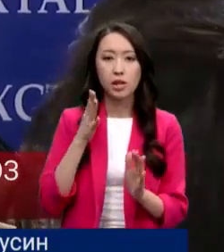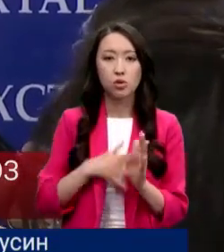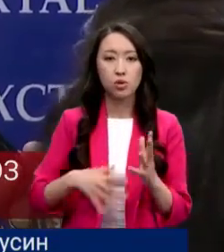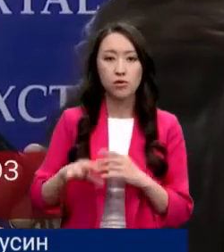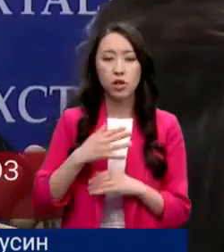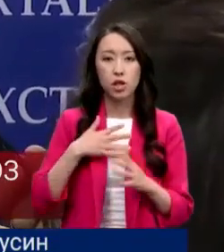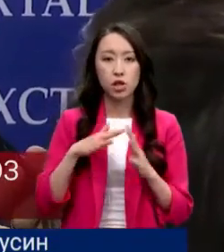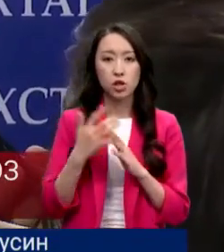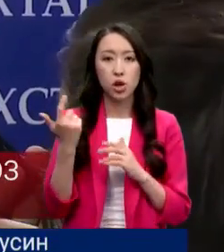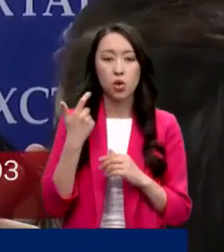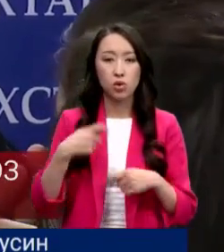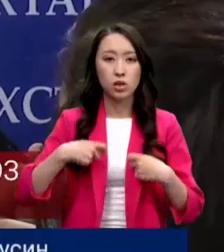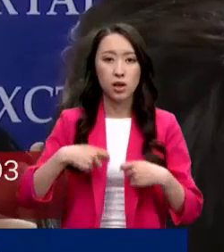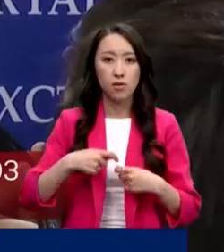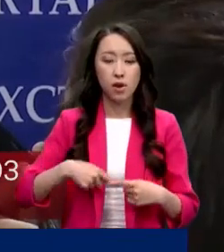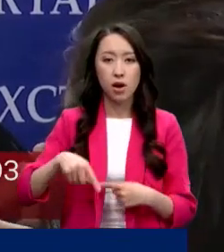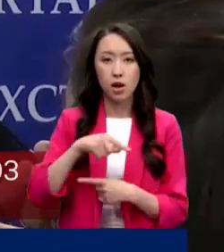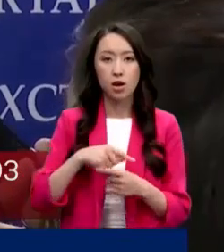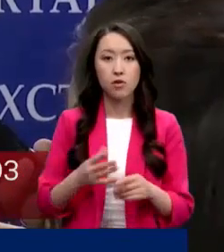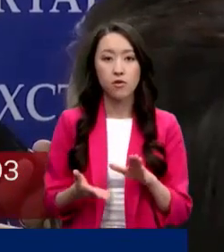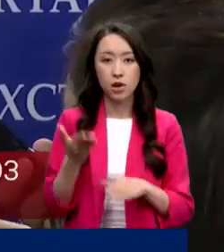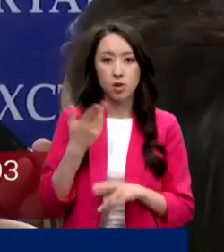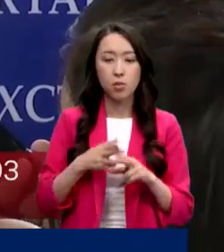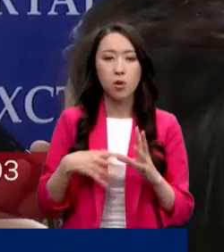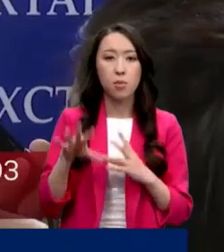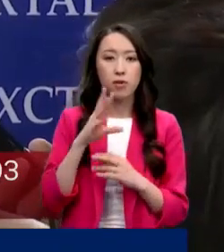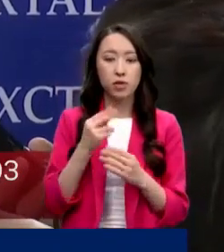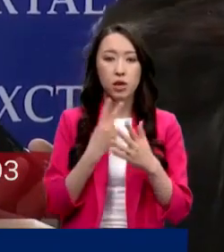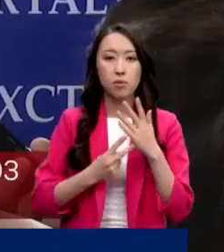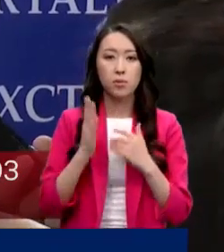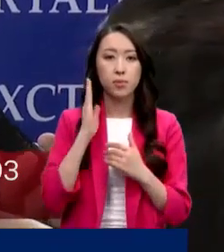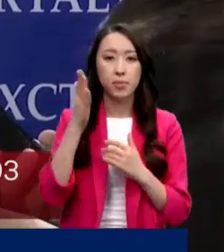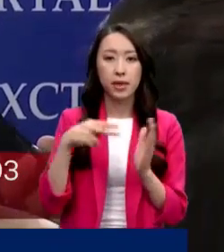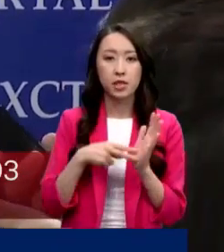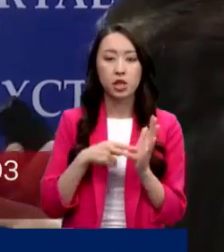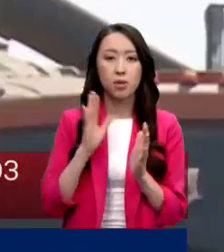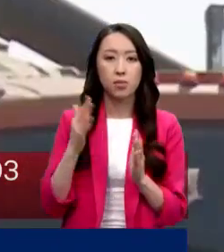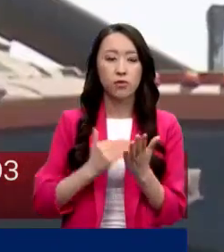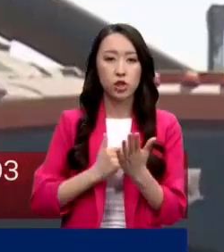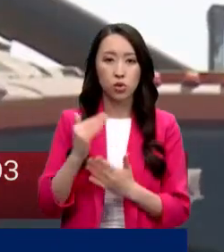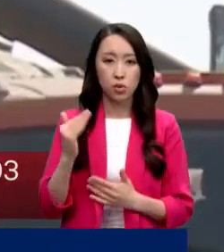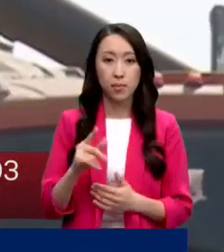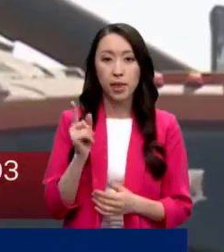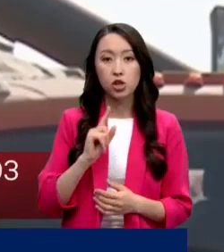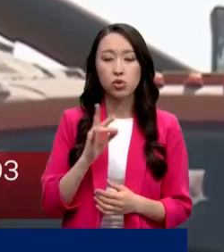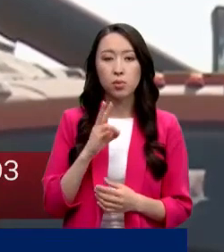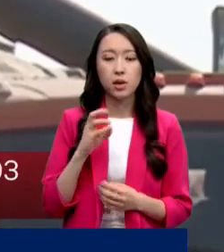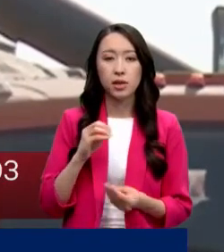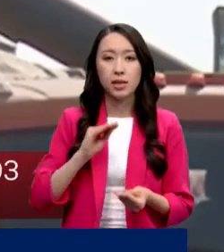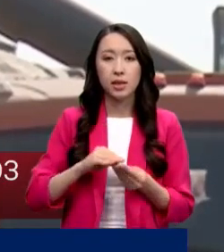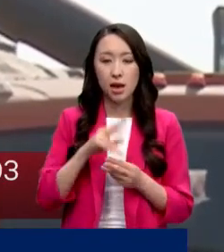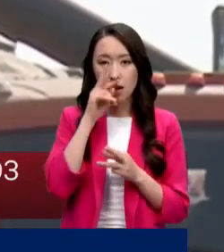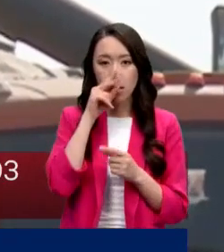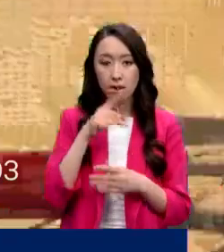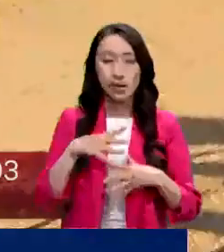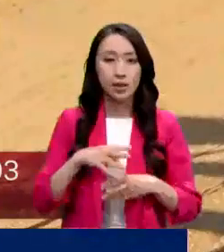наших сельхозтоваропроизводителей выросли, поэтому по всем прогнозам цена будет высокой. Чтобы не наступать на те же грабли,